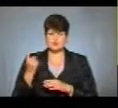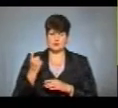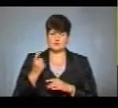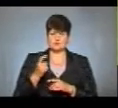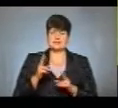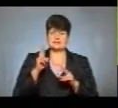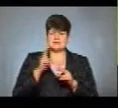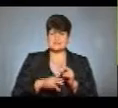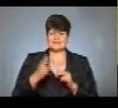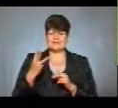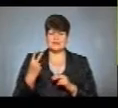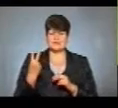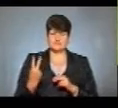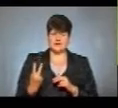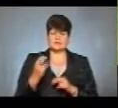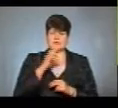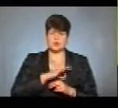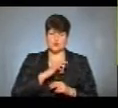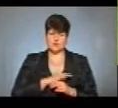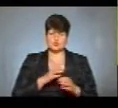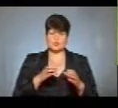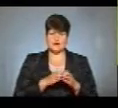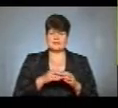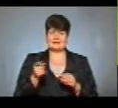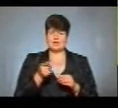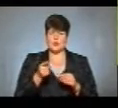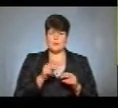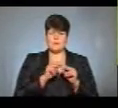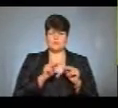з рахунком 3-2 на користь команди «Тернопіль-Педуніверситет».